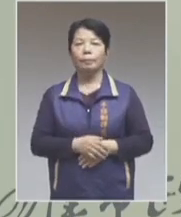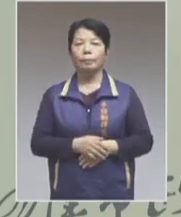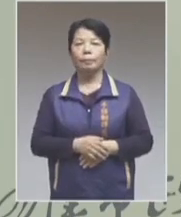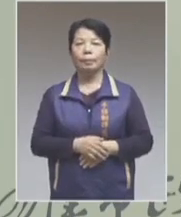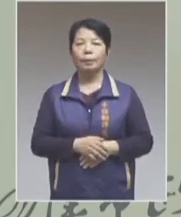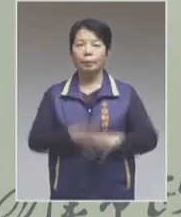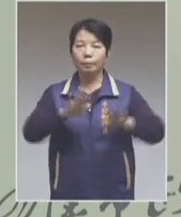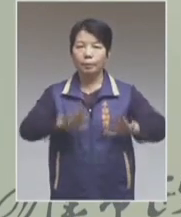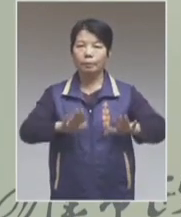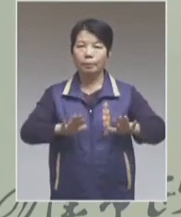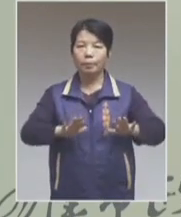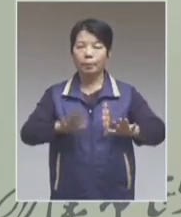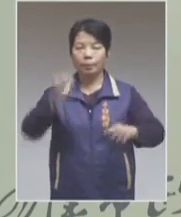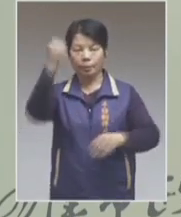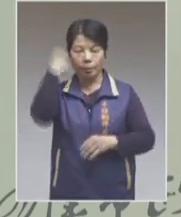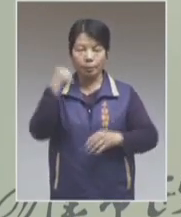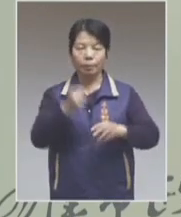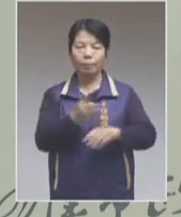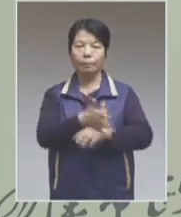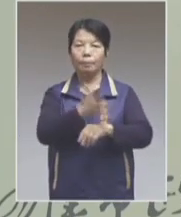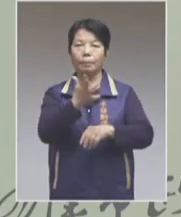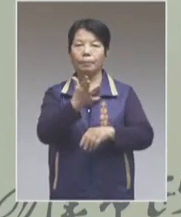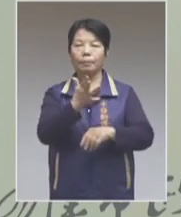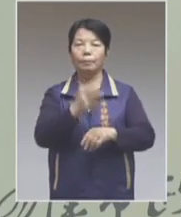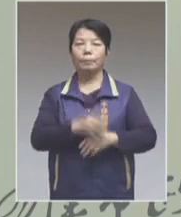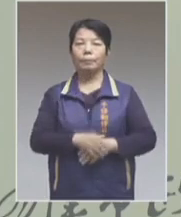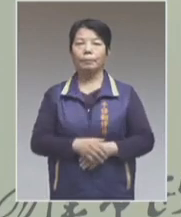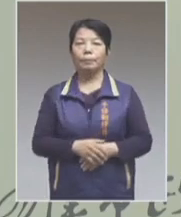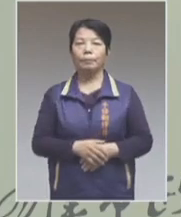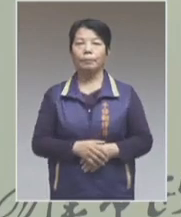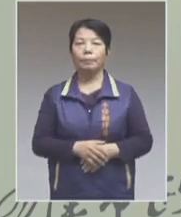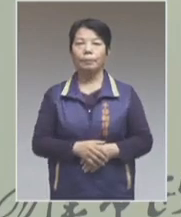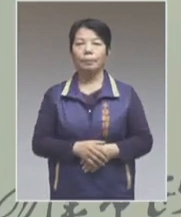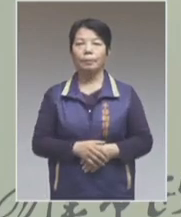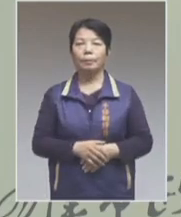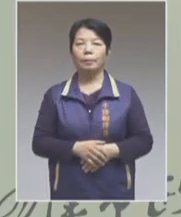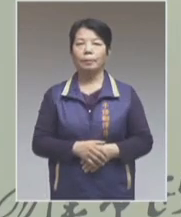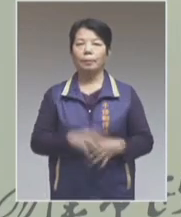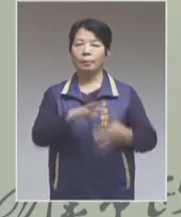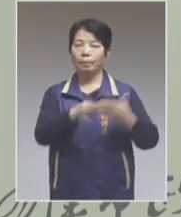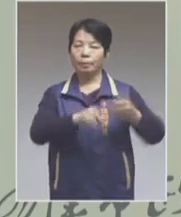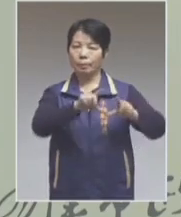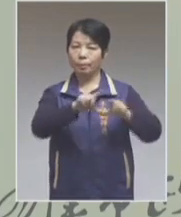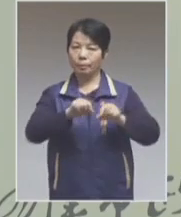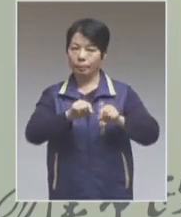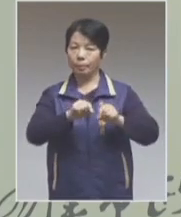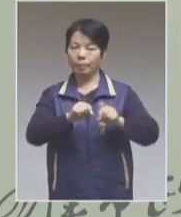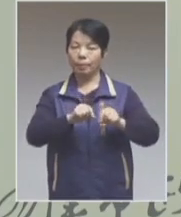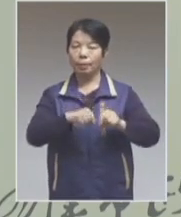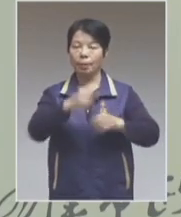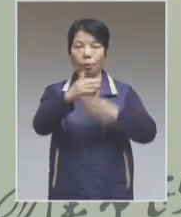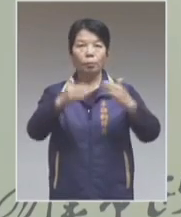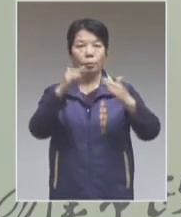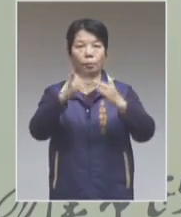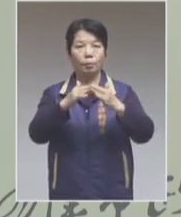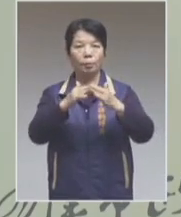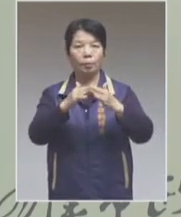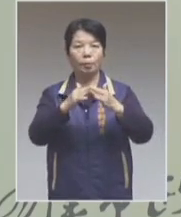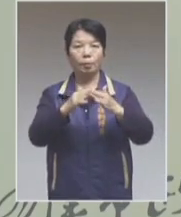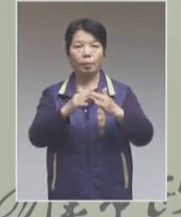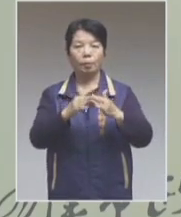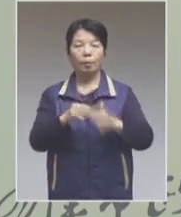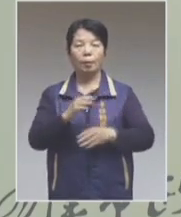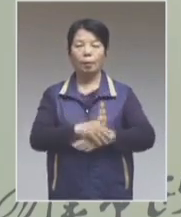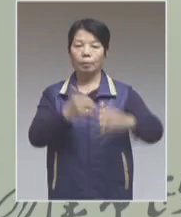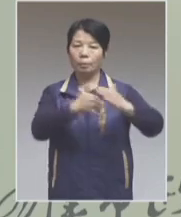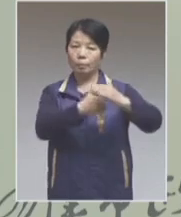在今天的早上8点就按照我们现行的学校的居家隔离居